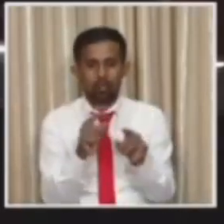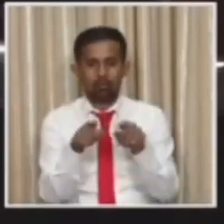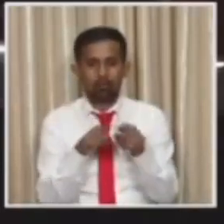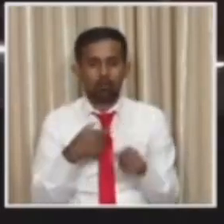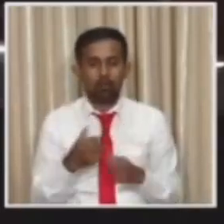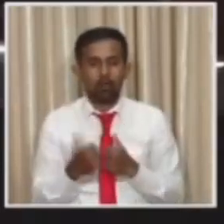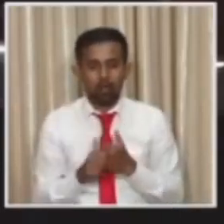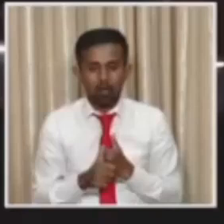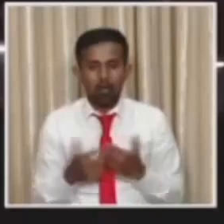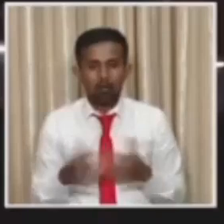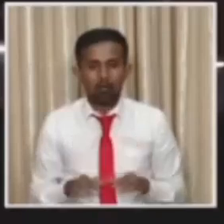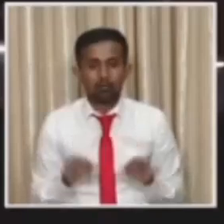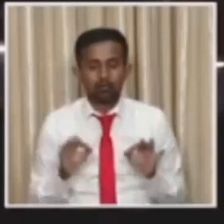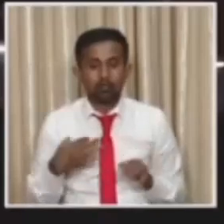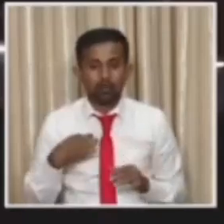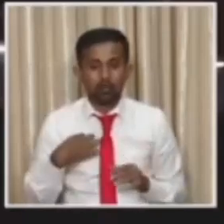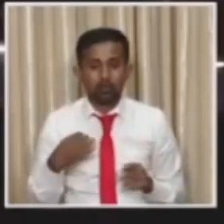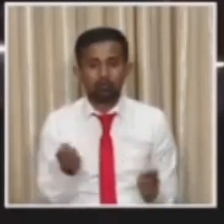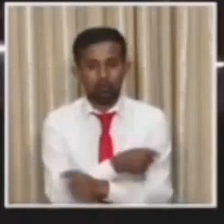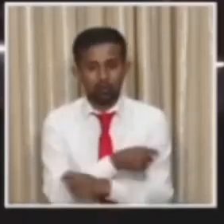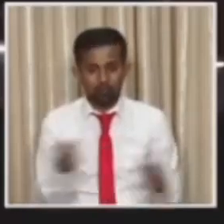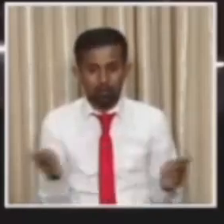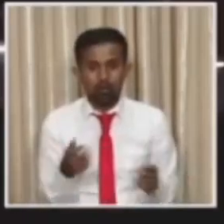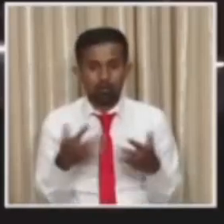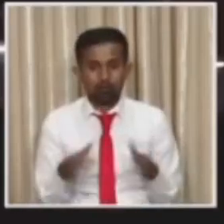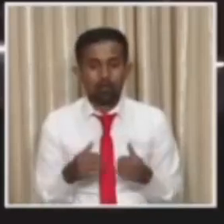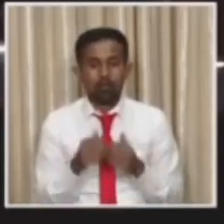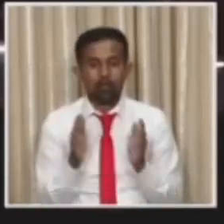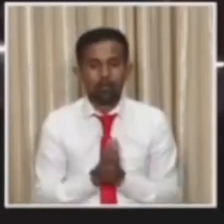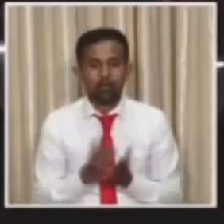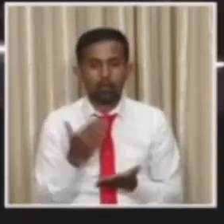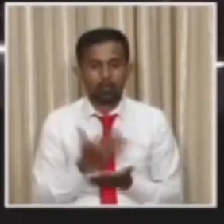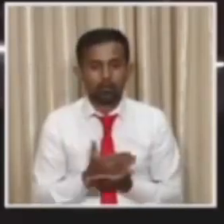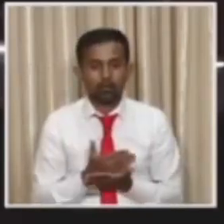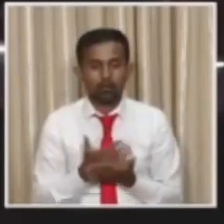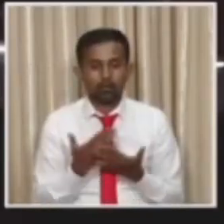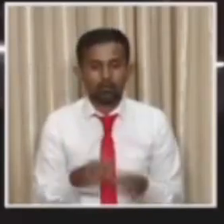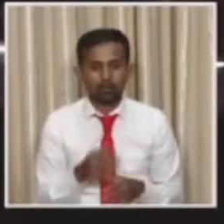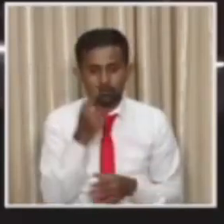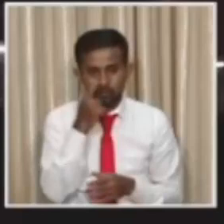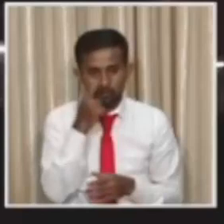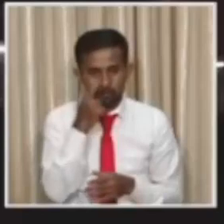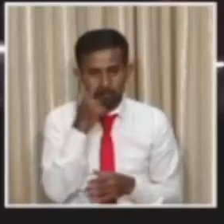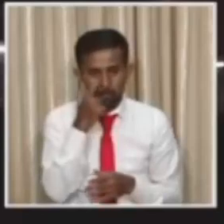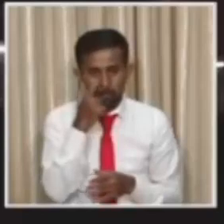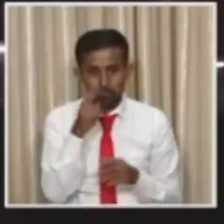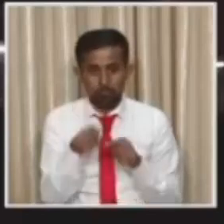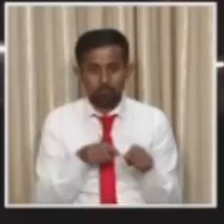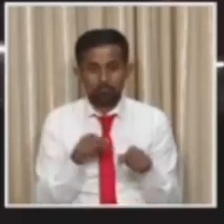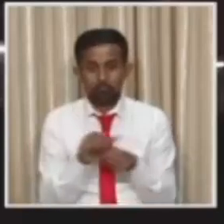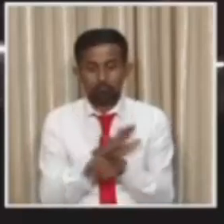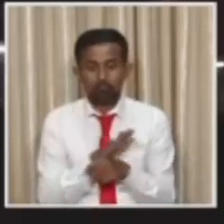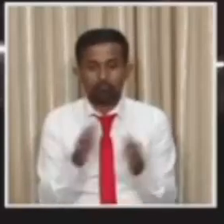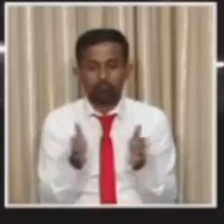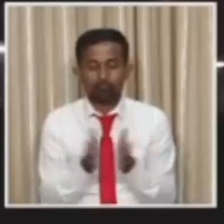අපි හදාගත්තා අපි හොඳ රෙදි විව්වා ඒ දේවල් සියල්ලම නැවතෙන තත්ත්වයකටපත් වුණා ඒ වගේම කොවිඩ් වසංගතයත් එක්ක